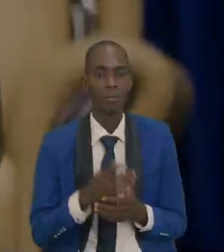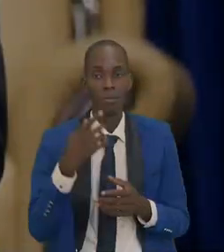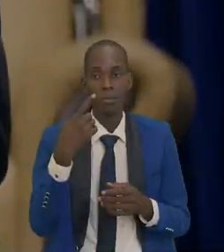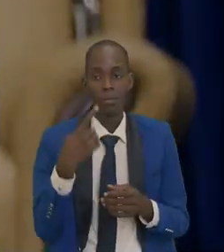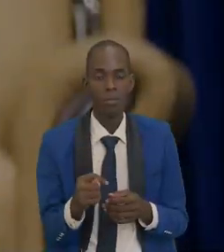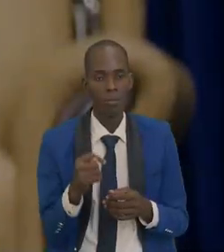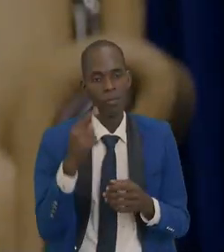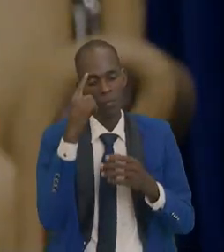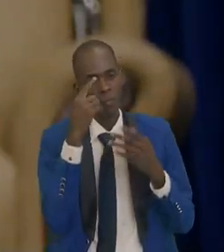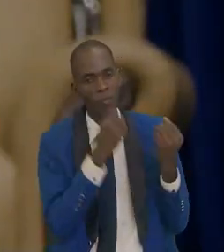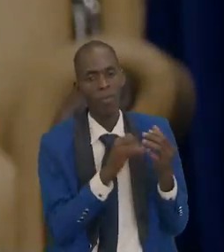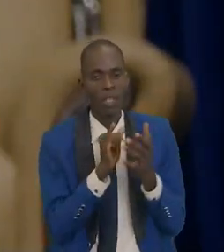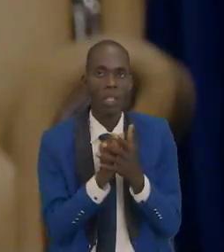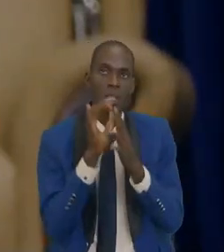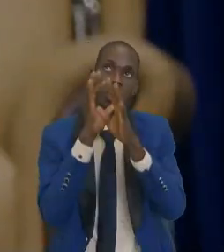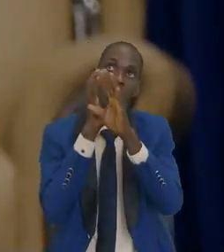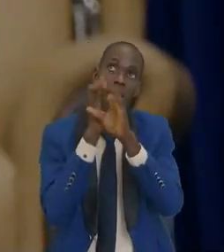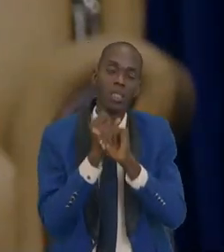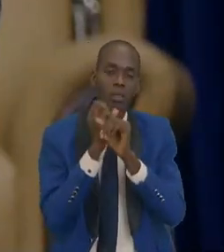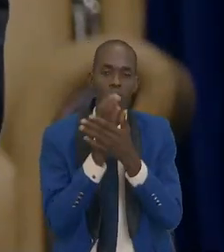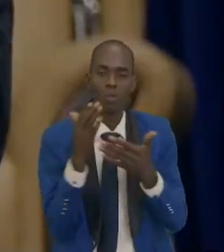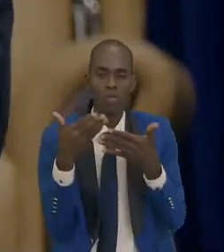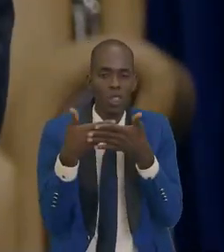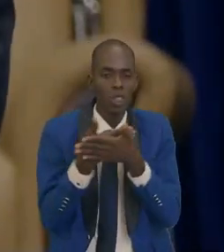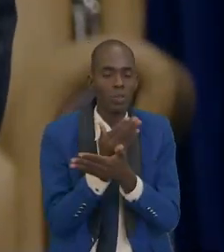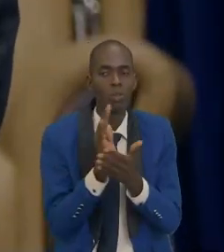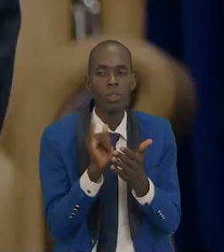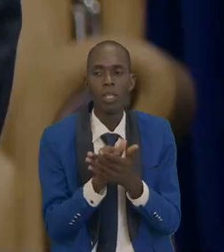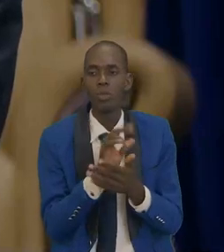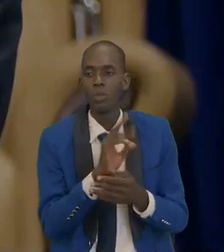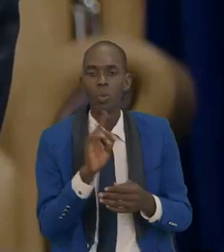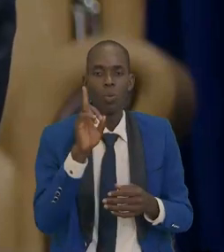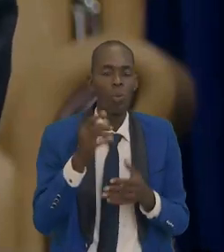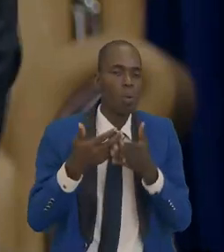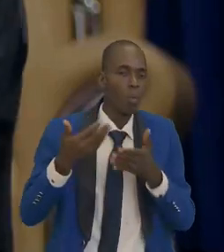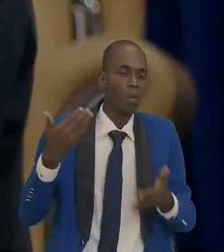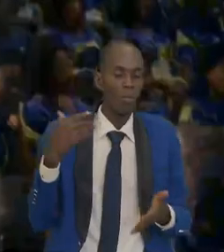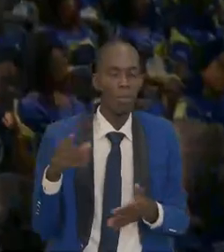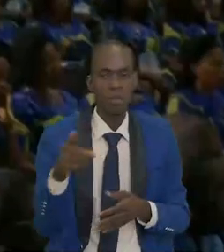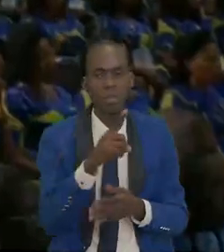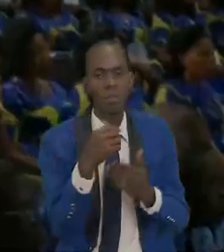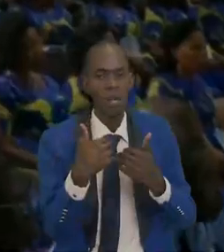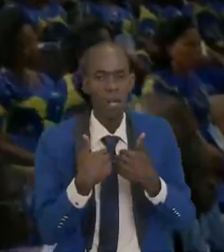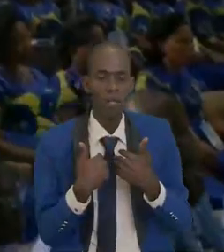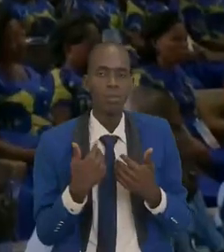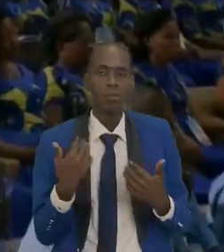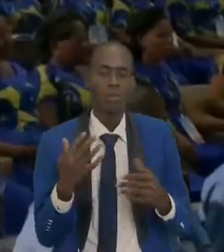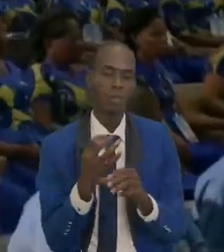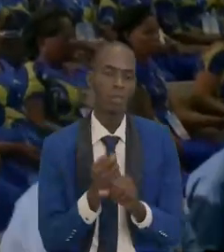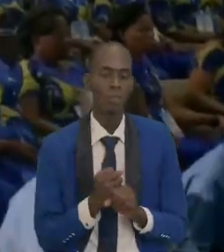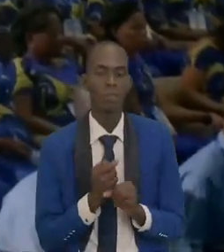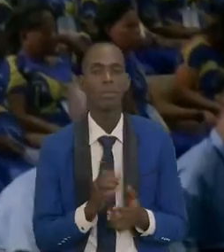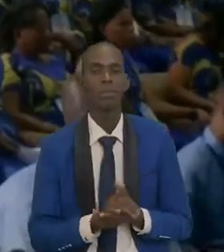La foi qui reçoit quelque chose de nouveau que personne avant lui n'avait jamais reçu.